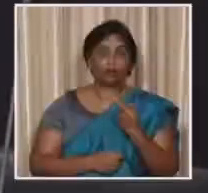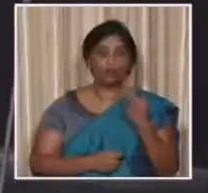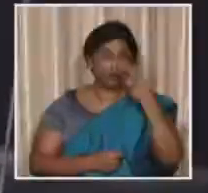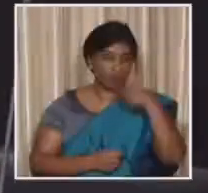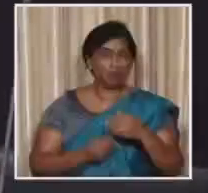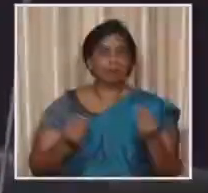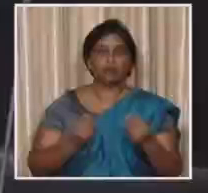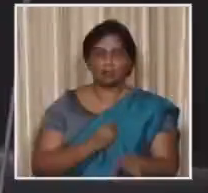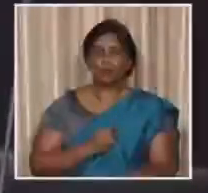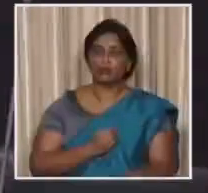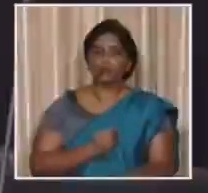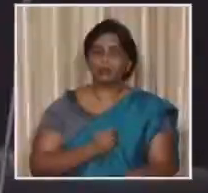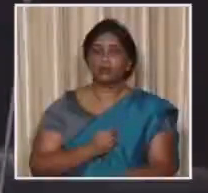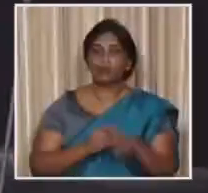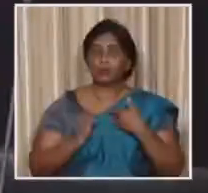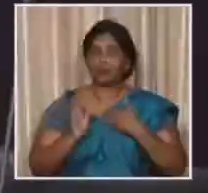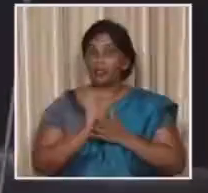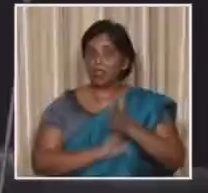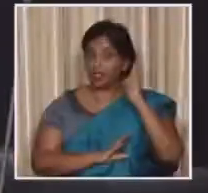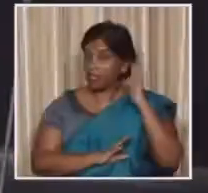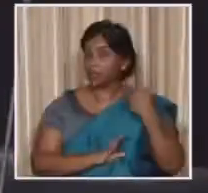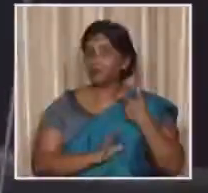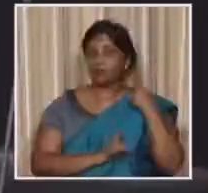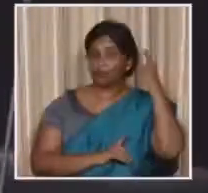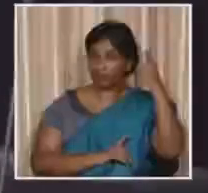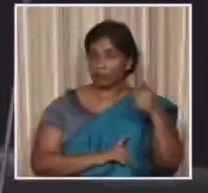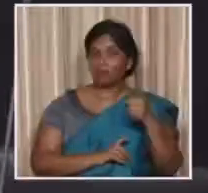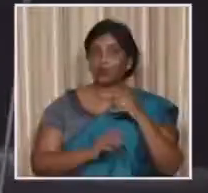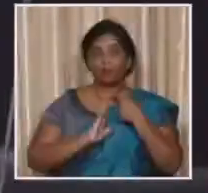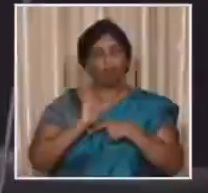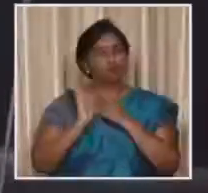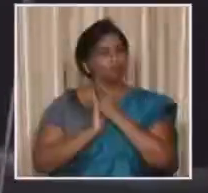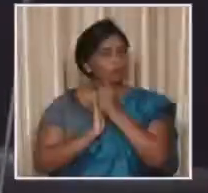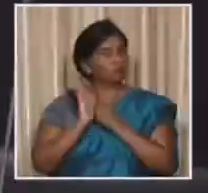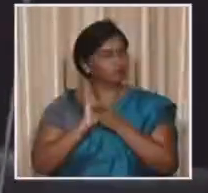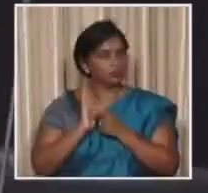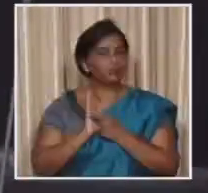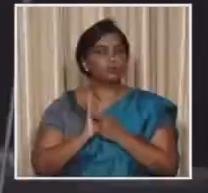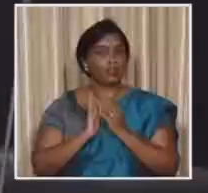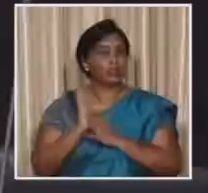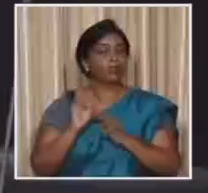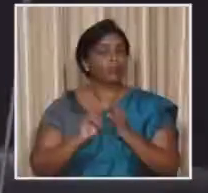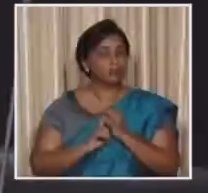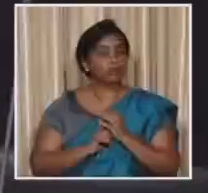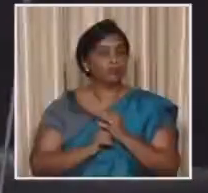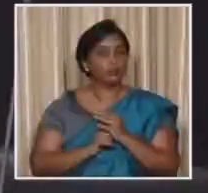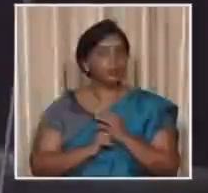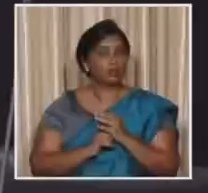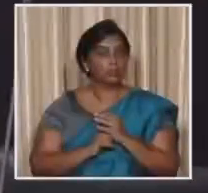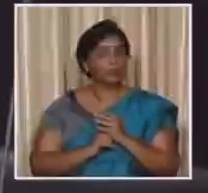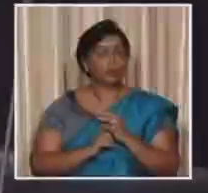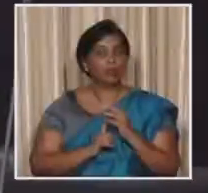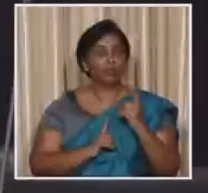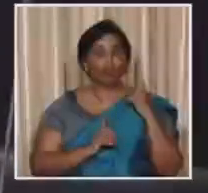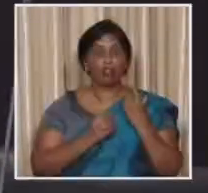නැති නිසා මං ඈත පළාත්වලට යනකොට ලංකාව පුරාම ගමන් කරන ඇමතිවරයෙක් විදියට මං